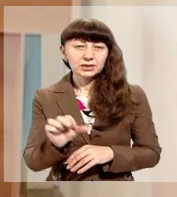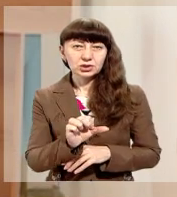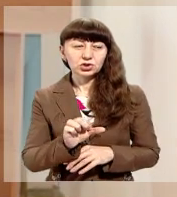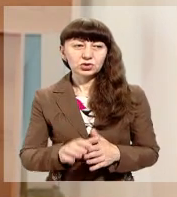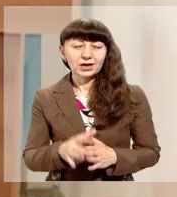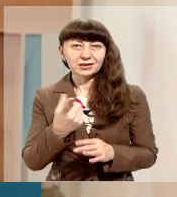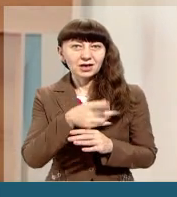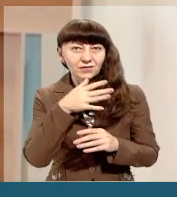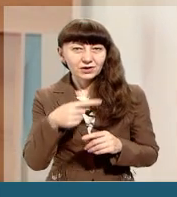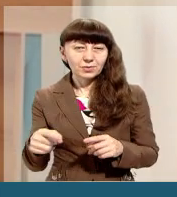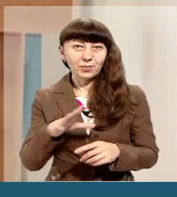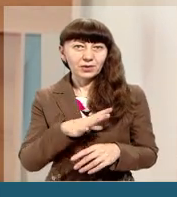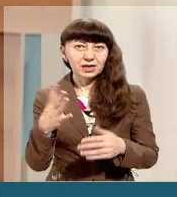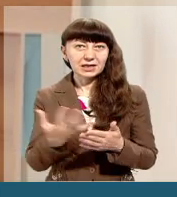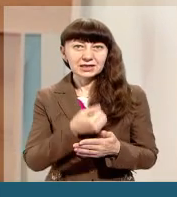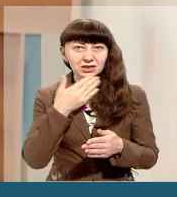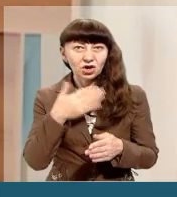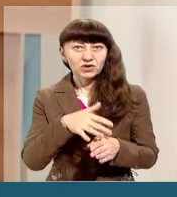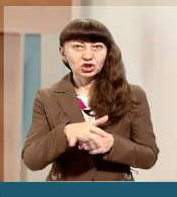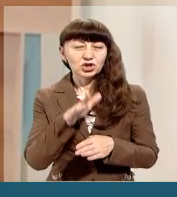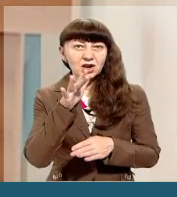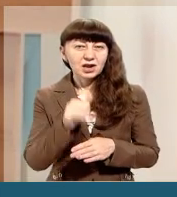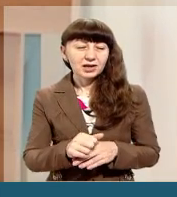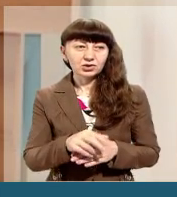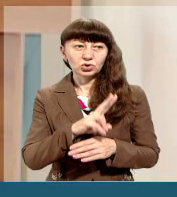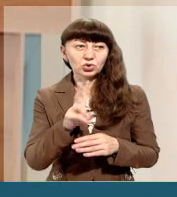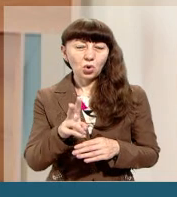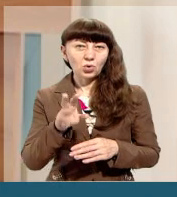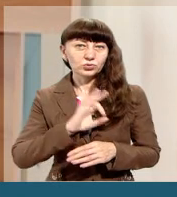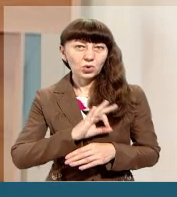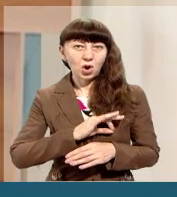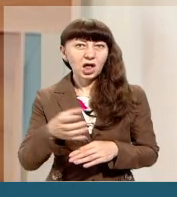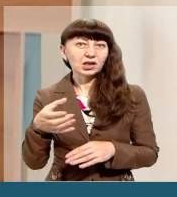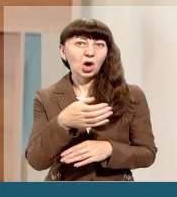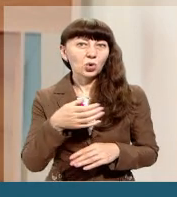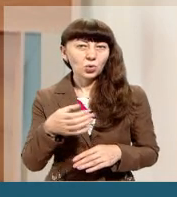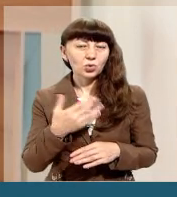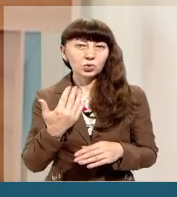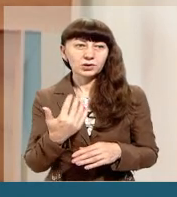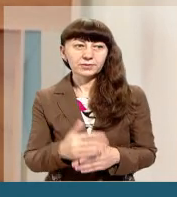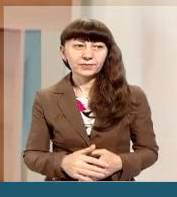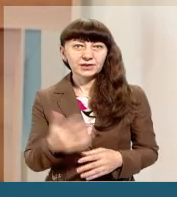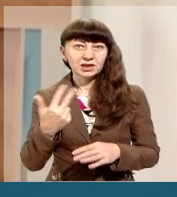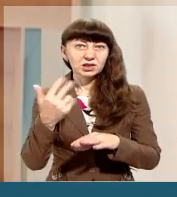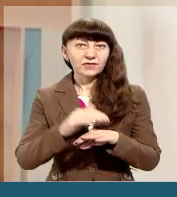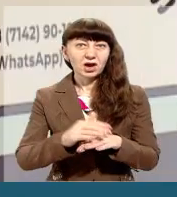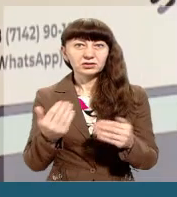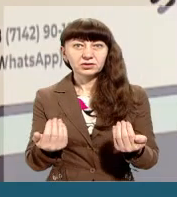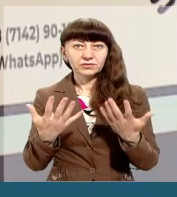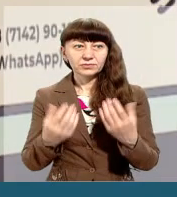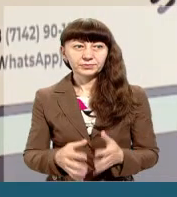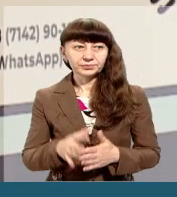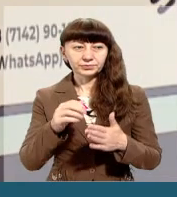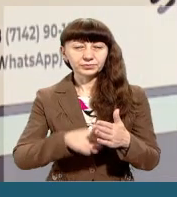данный период времени у нас были выявлены несовершеннолетние, которые употребляют алкогольные напитки, около 30 фактов на сегодняшний